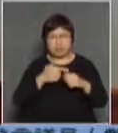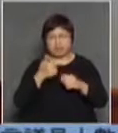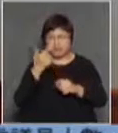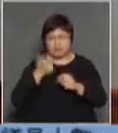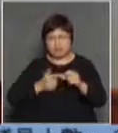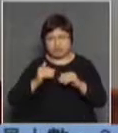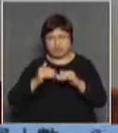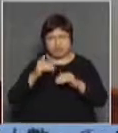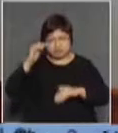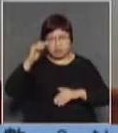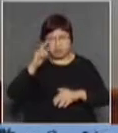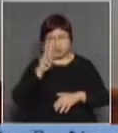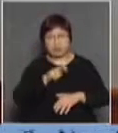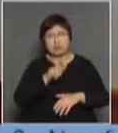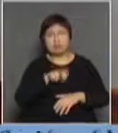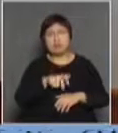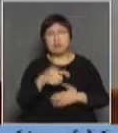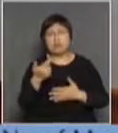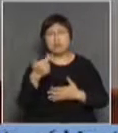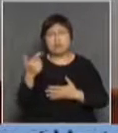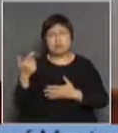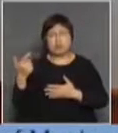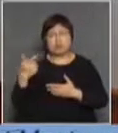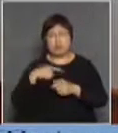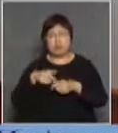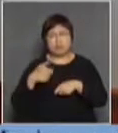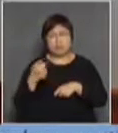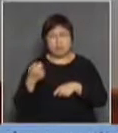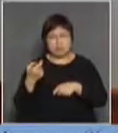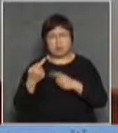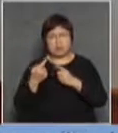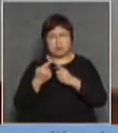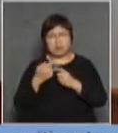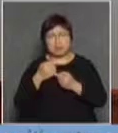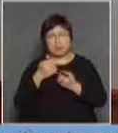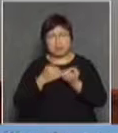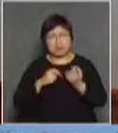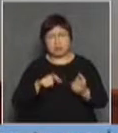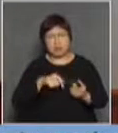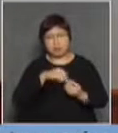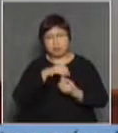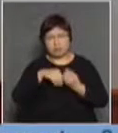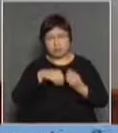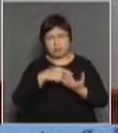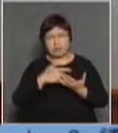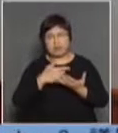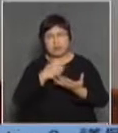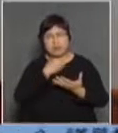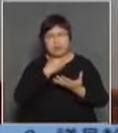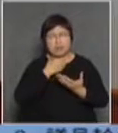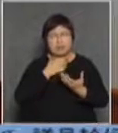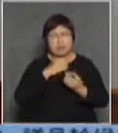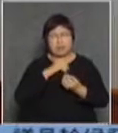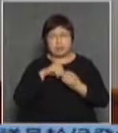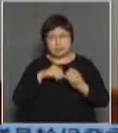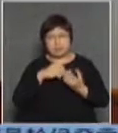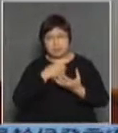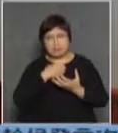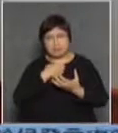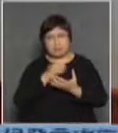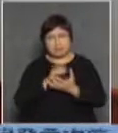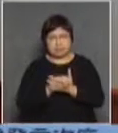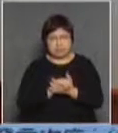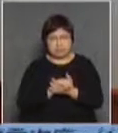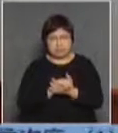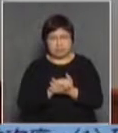顯，目前不少的低收入人士的生活仍然捉襟見肘。